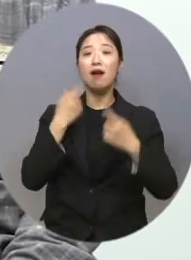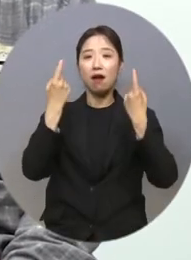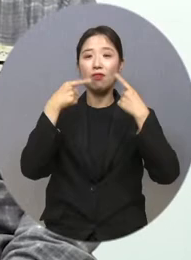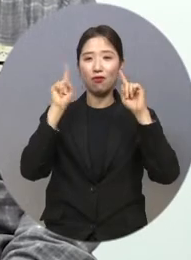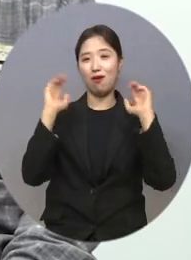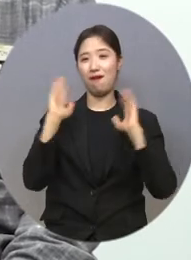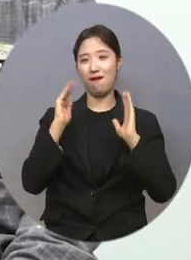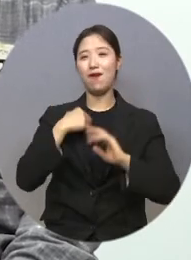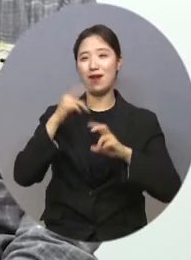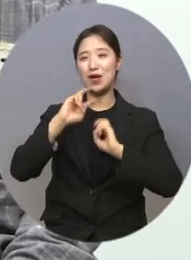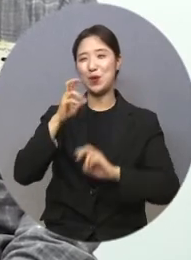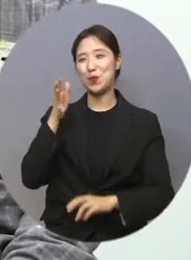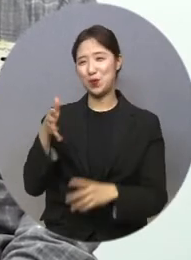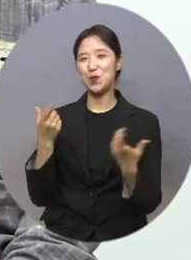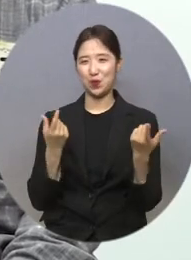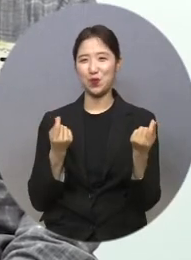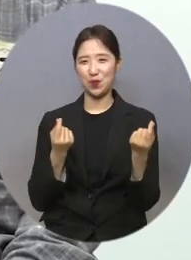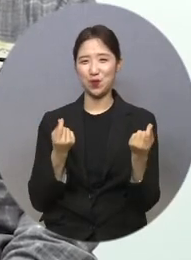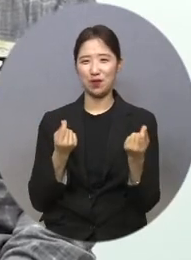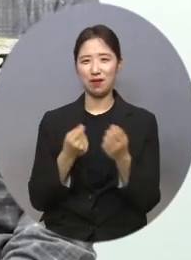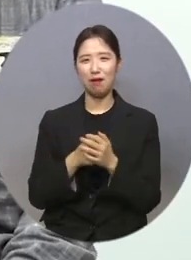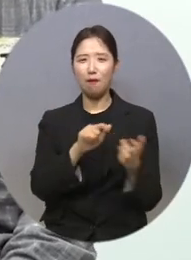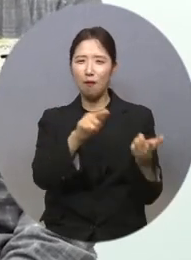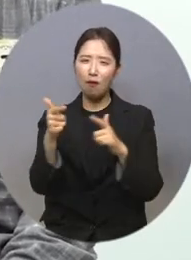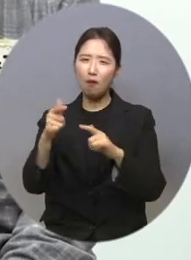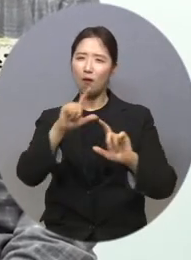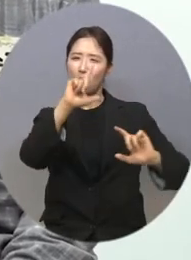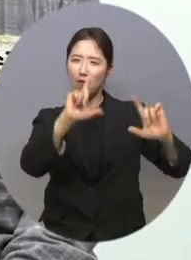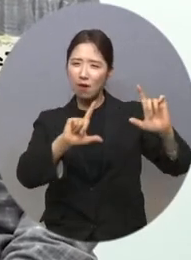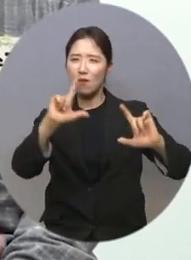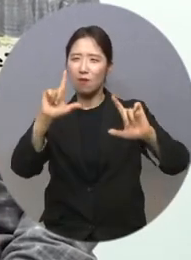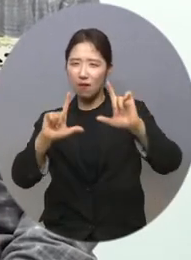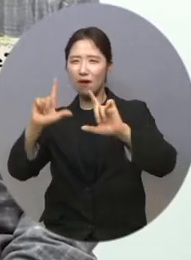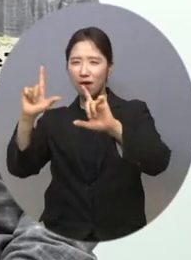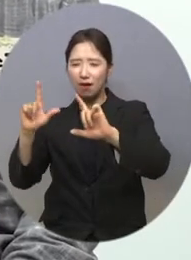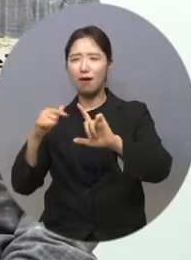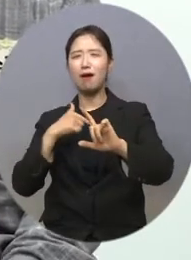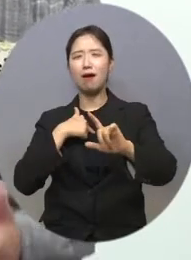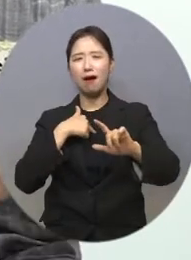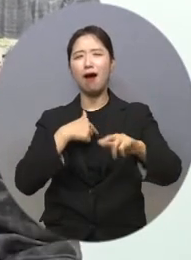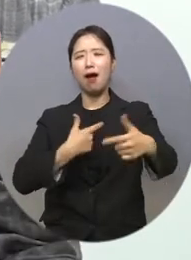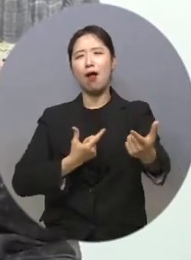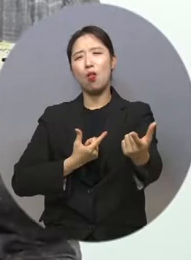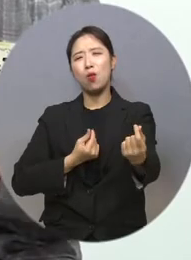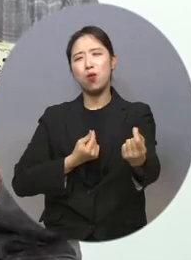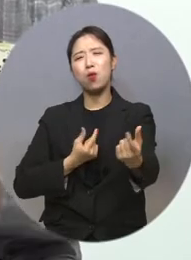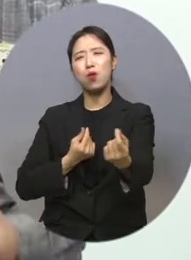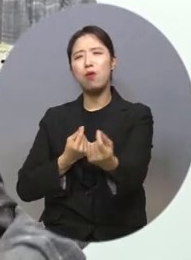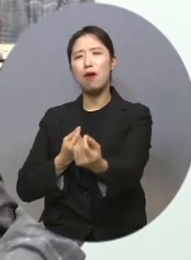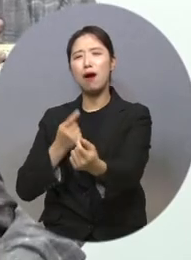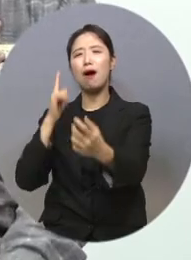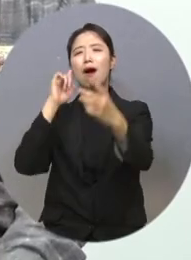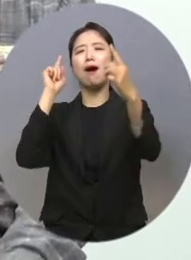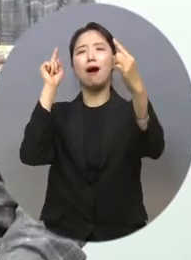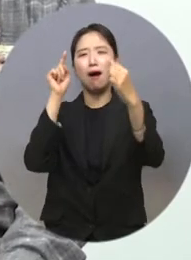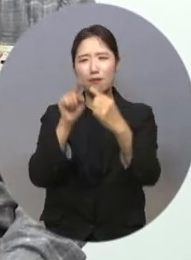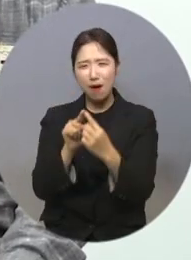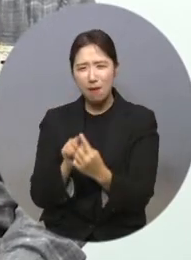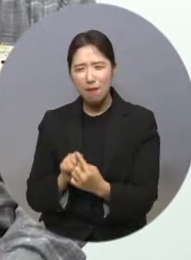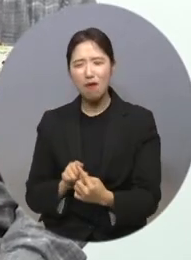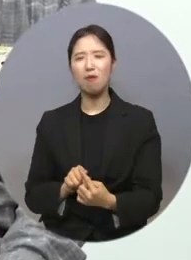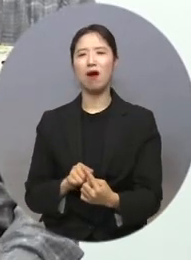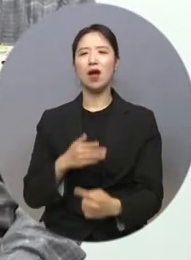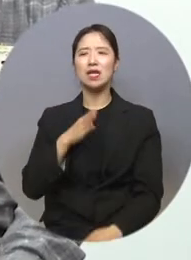음악을 전공을 했었고 그런 여러 가지 장면들이 저한테 좀 감정입이 되면서 단순 영화가 아니라 꼭 나의